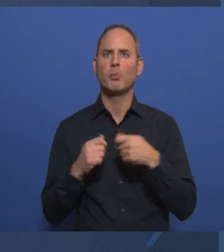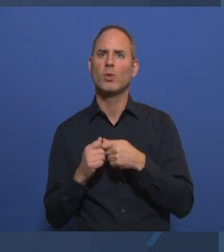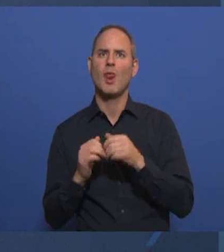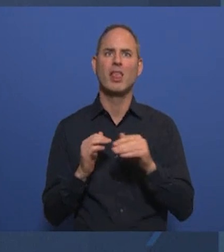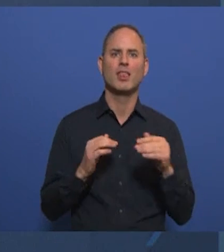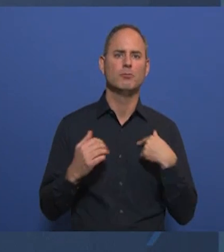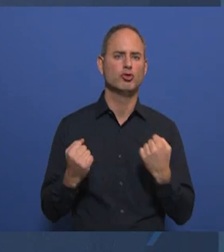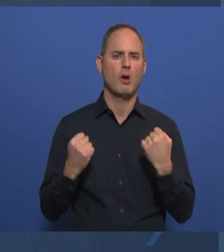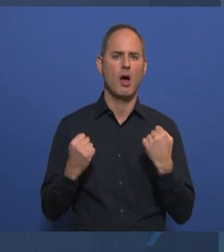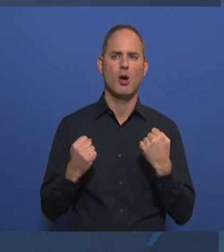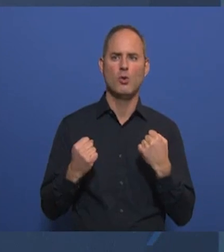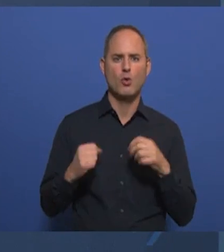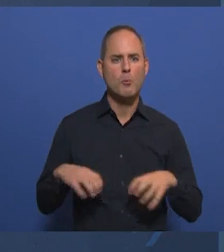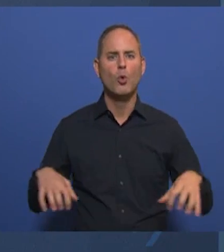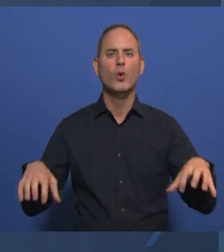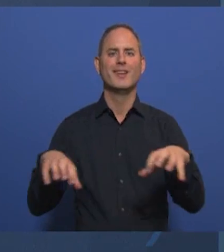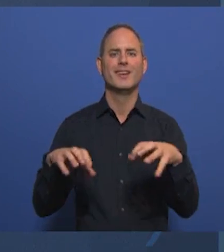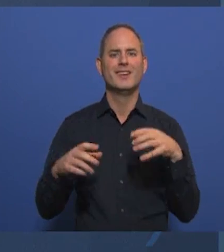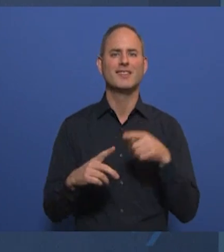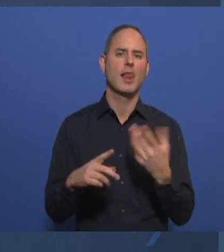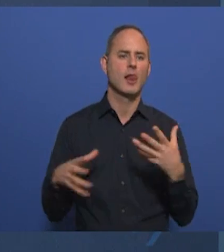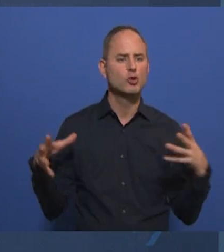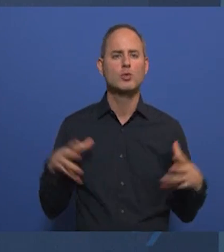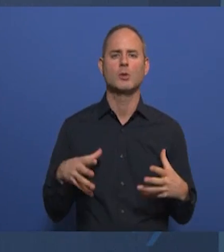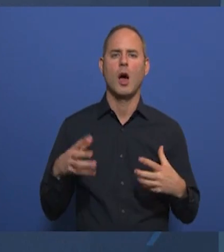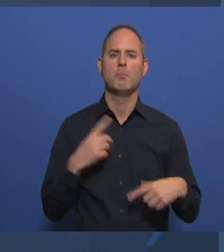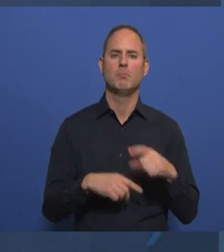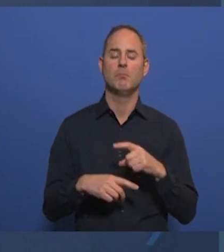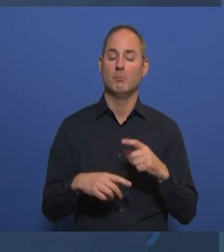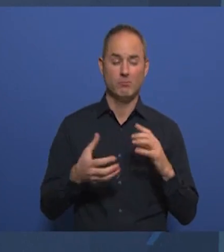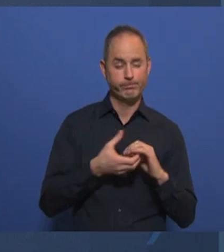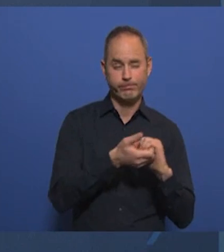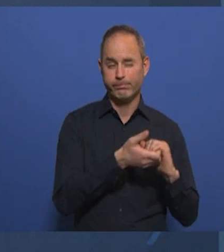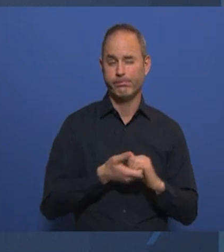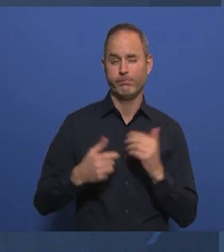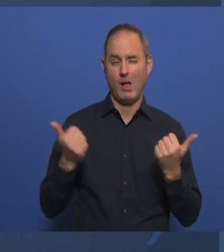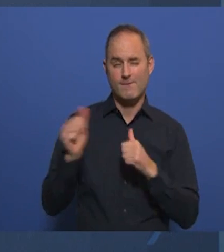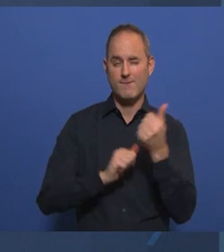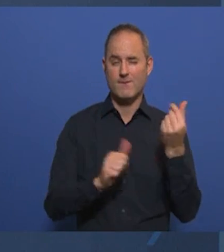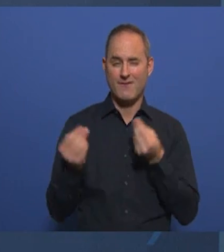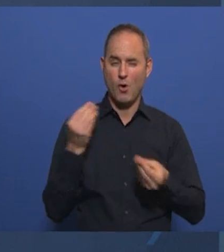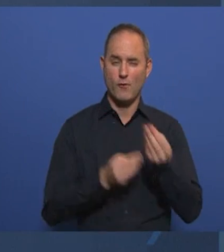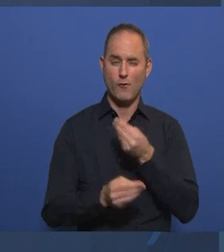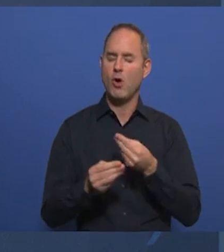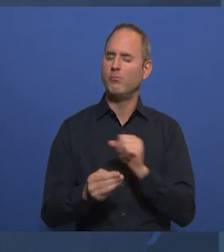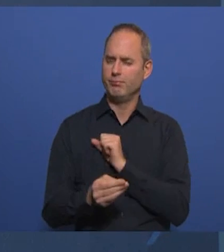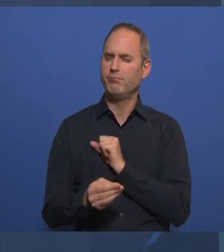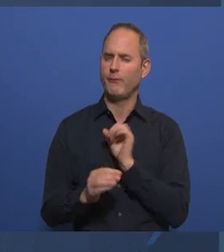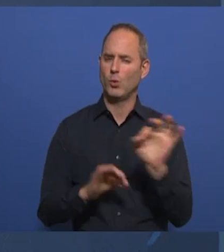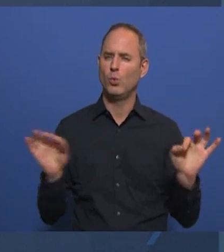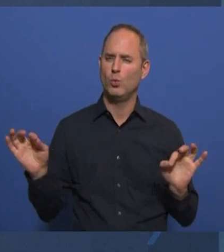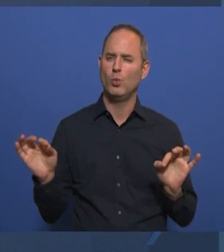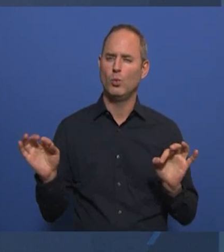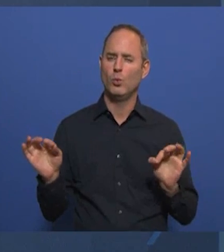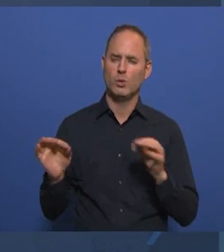nicht vergessen werden, eng zusammenarbeiten. Ein breiter Konsens im Bundestag und Bundesrat zu diesem